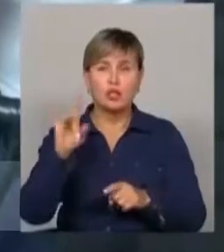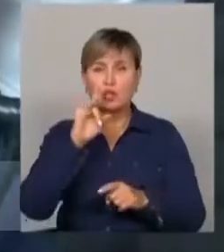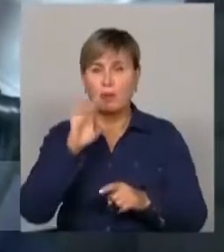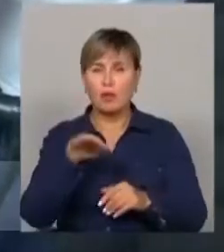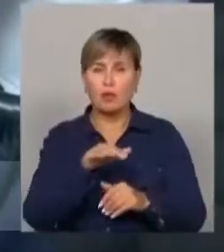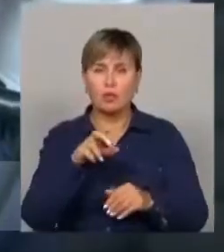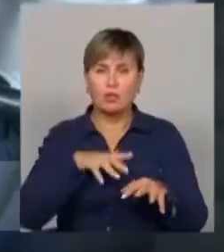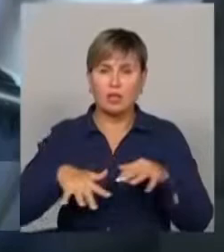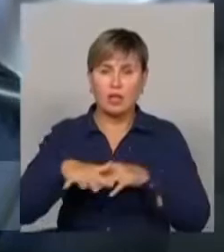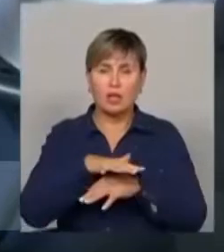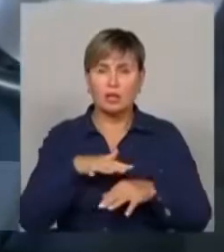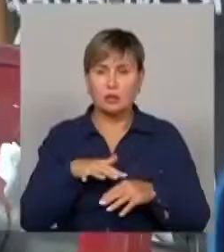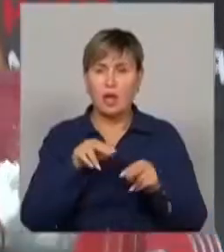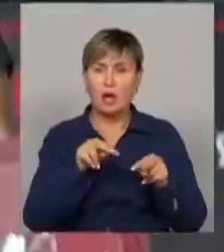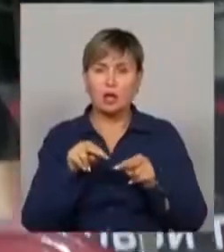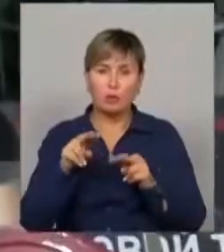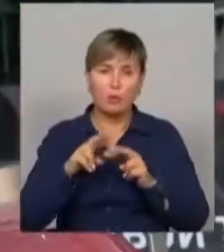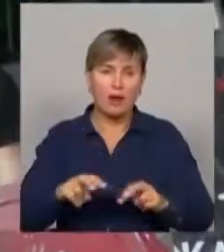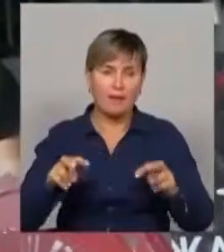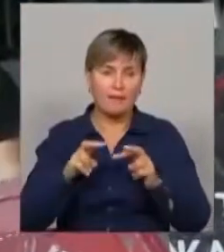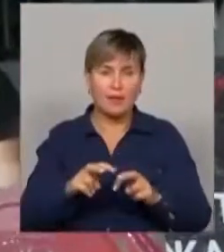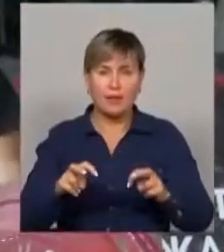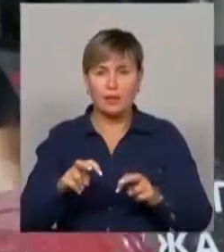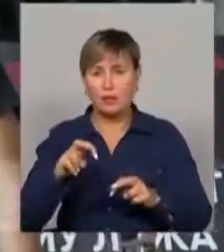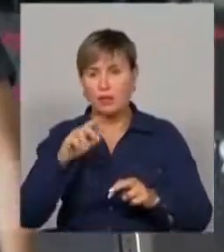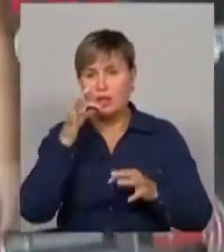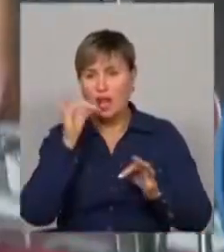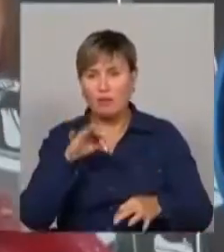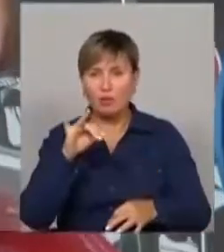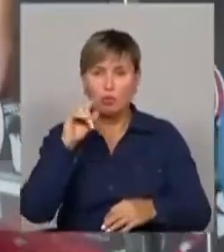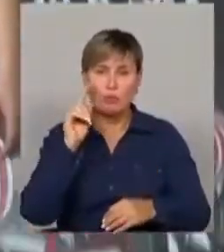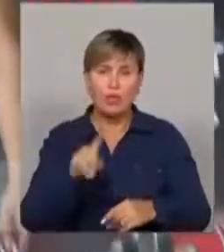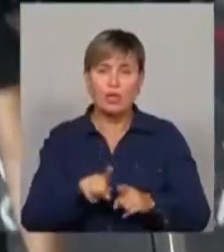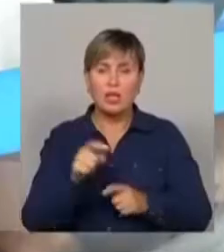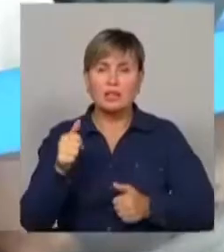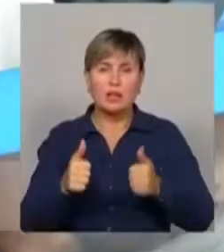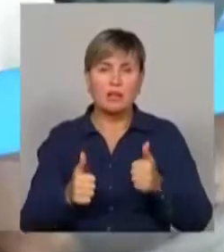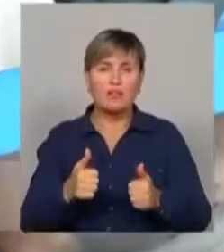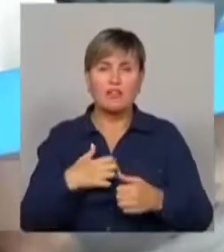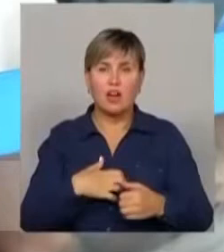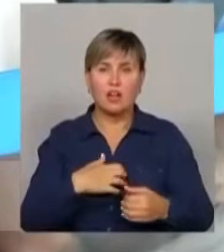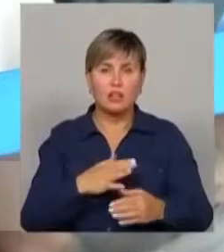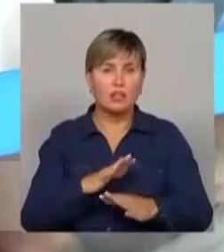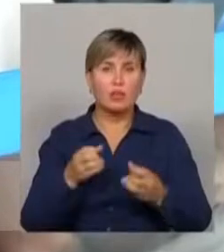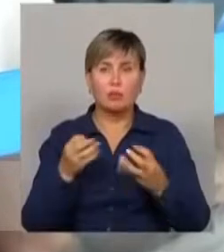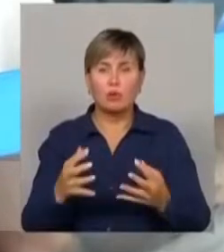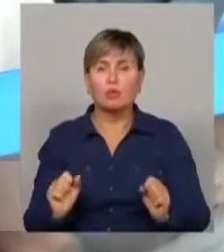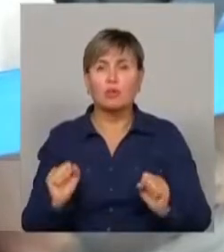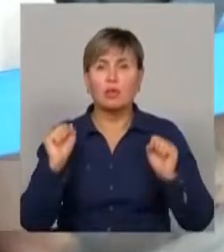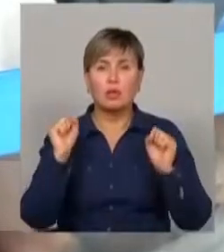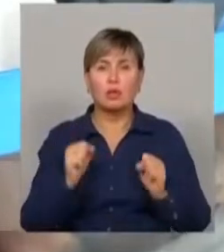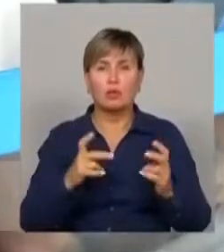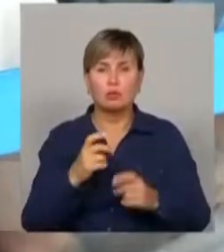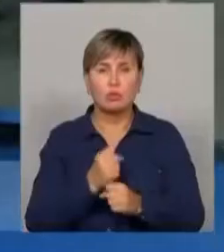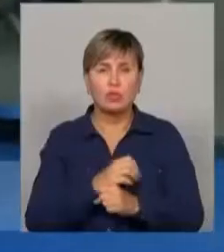уровне страны – своего рода контрольная проверка навыков и умений. На таких соревнованиях важно не просто поднять вес и обойти соперника. Нужно делать